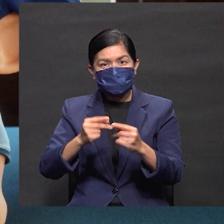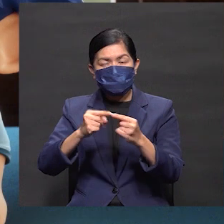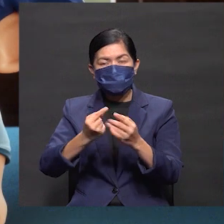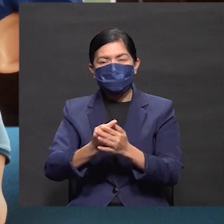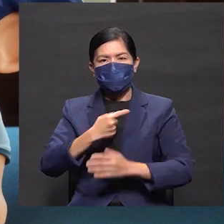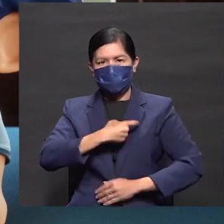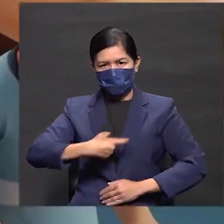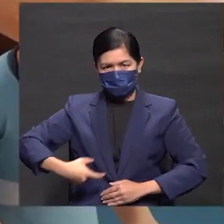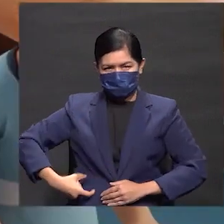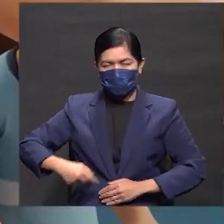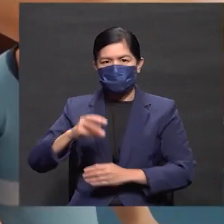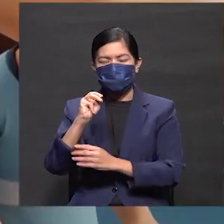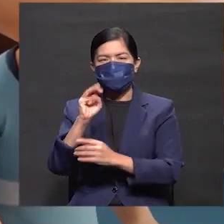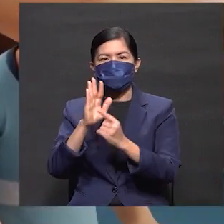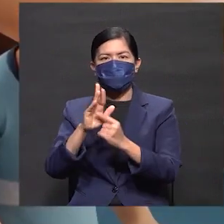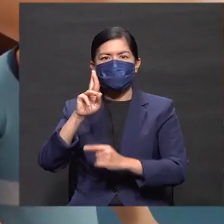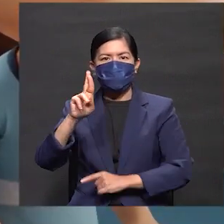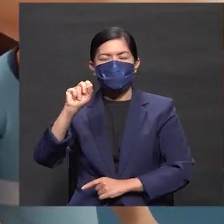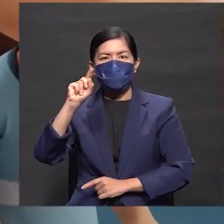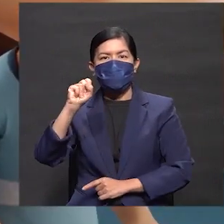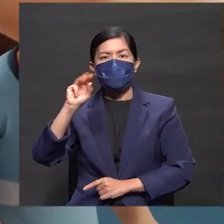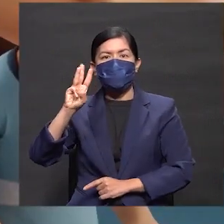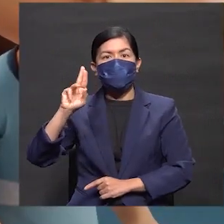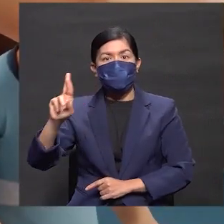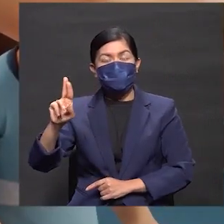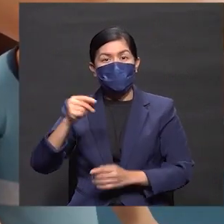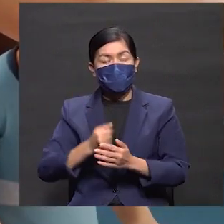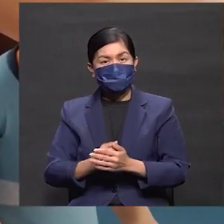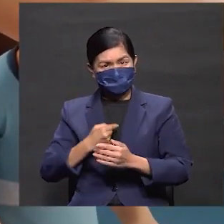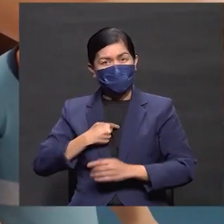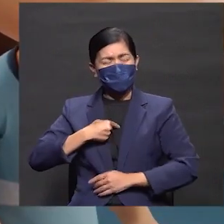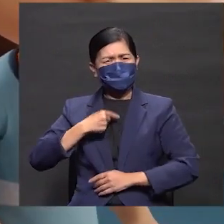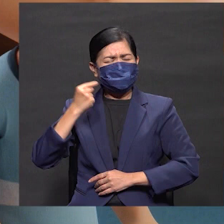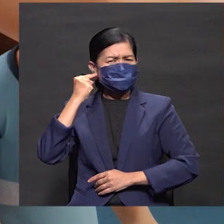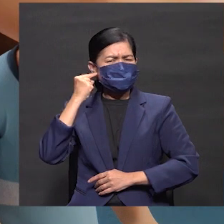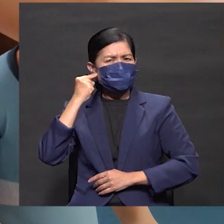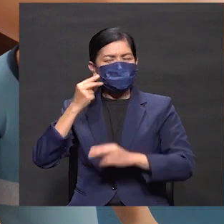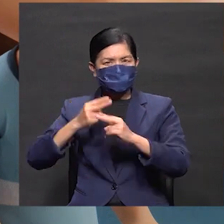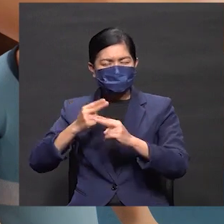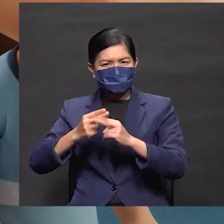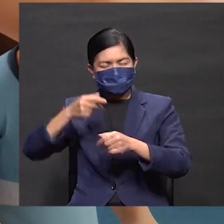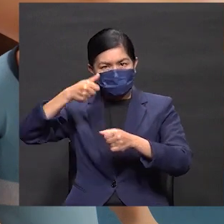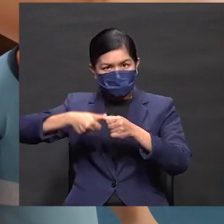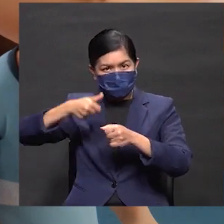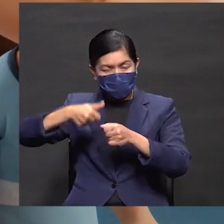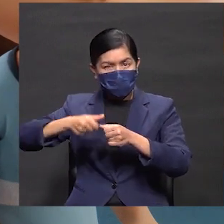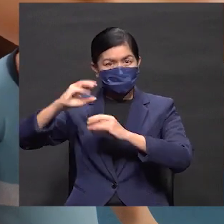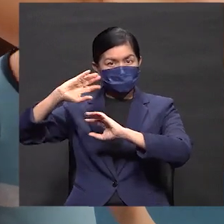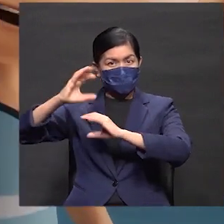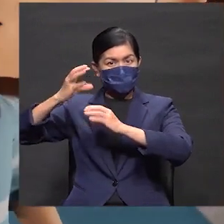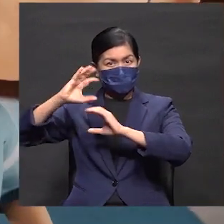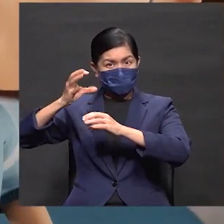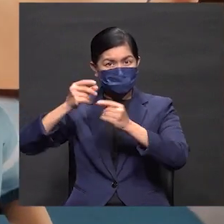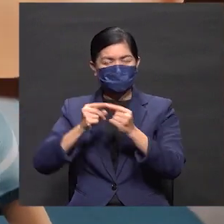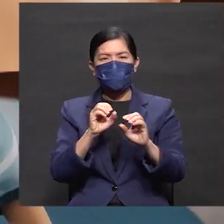มหาราชไหม เคยค่ะเคยค่ะที่เป็นหนังใช่ไหมคะคุณครูเคยเปิดให้ดูที่โรงเรียน จริ